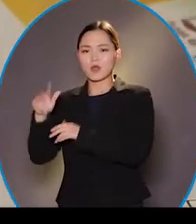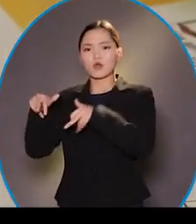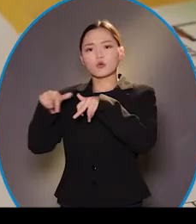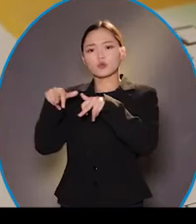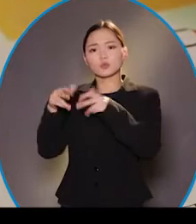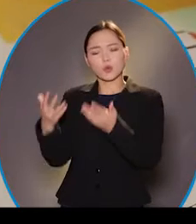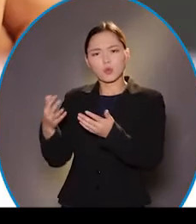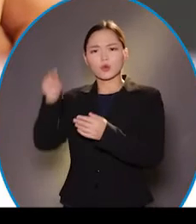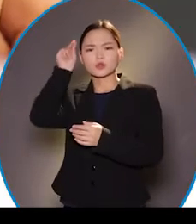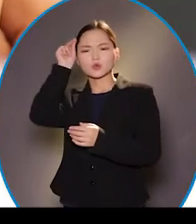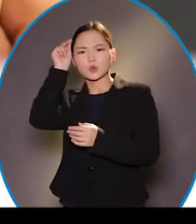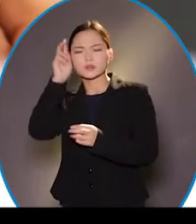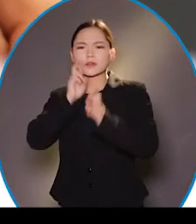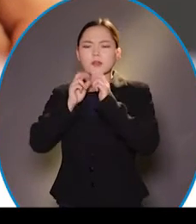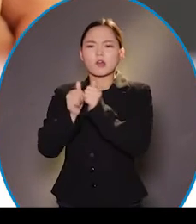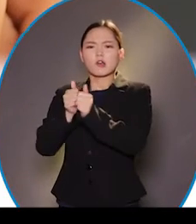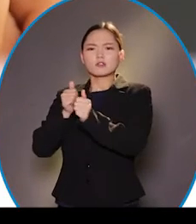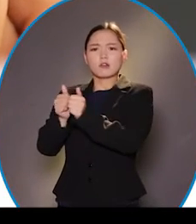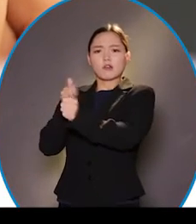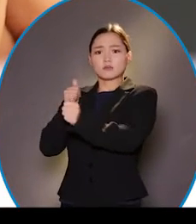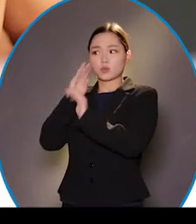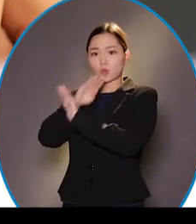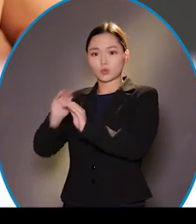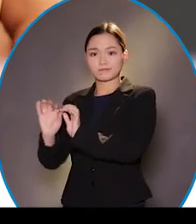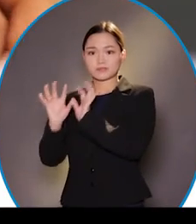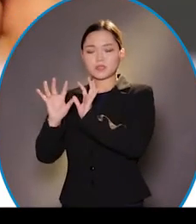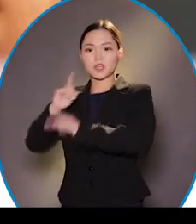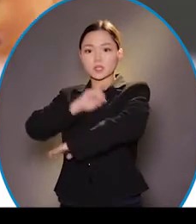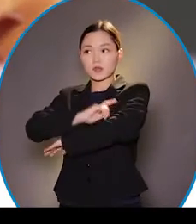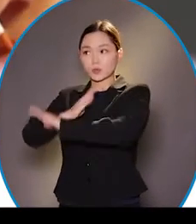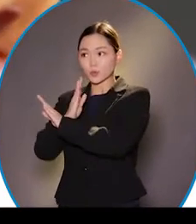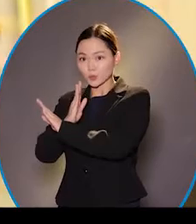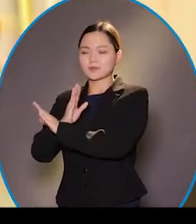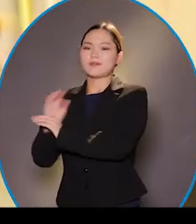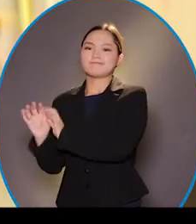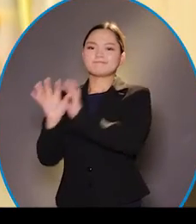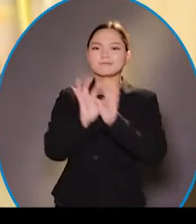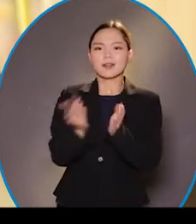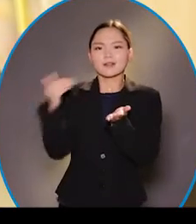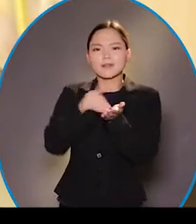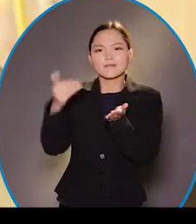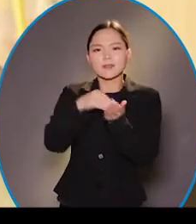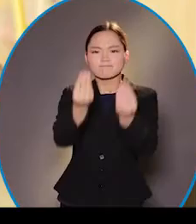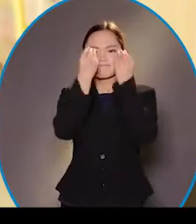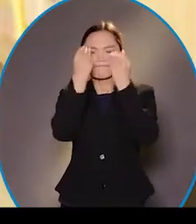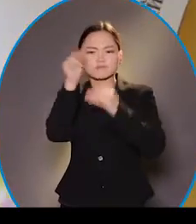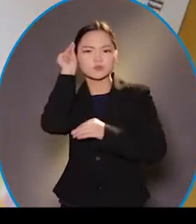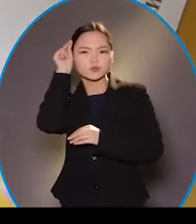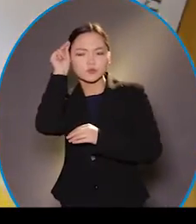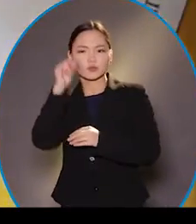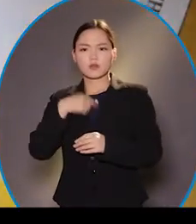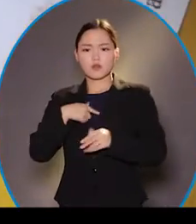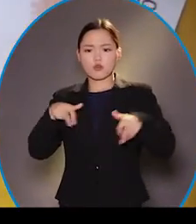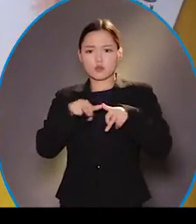болон суралцахын хоцрогдолтой хүүхдүүд хичээлийн дараах цагийг ашиглан давтлага авах, тухайн бэрхшээлдээ